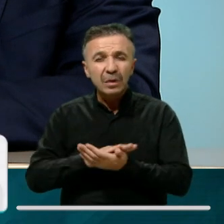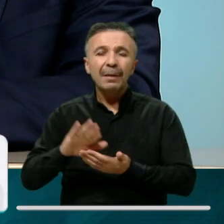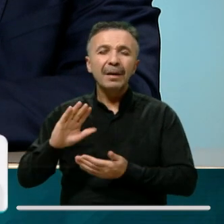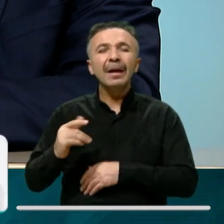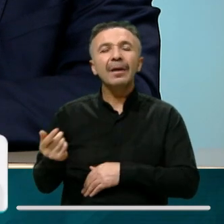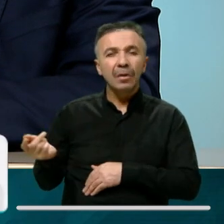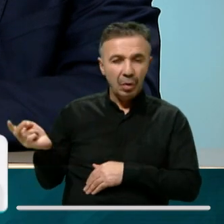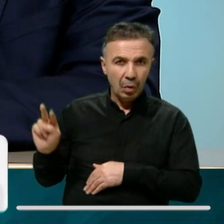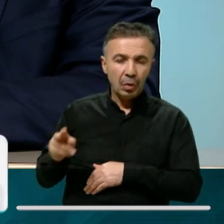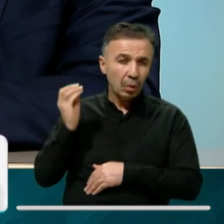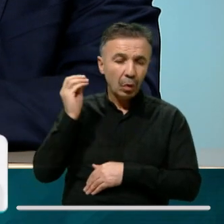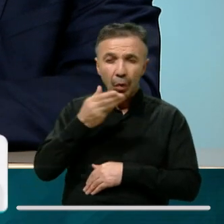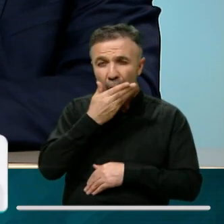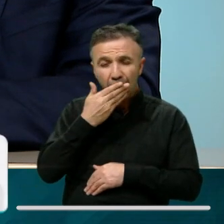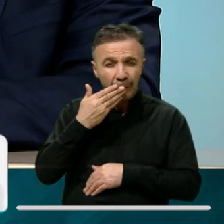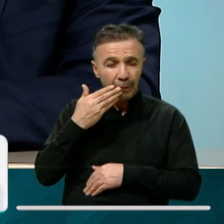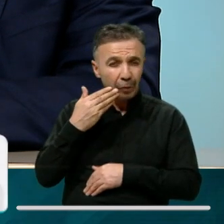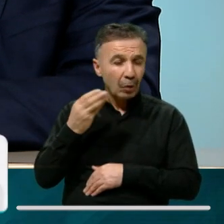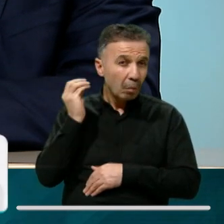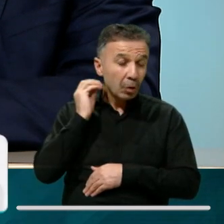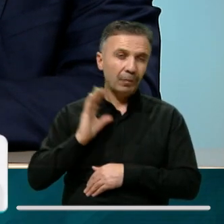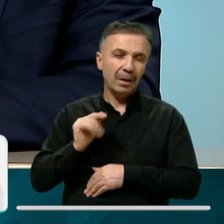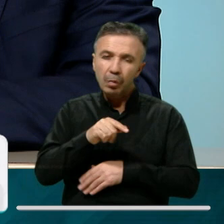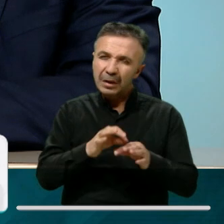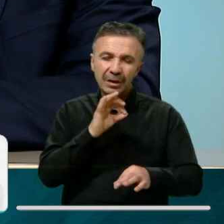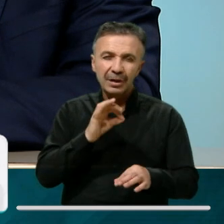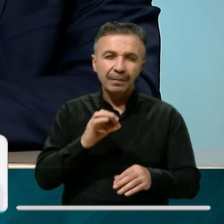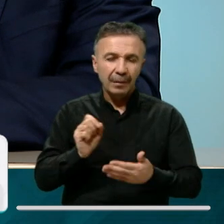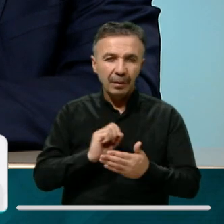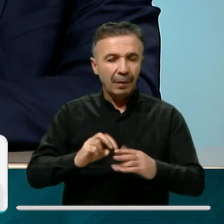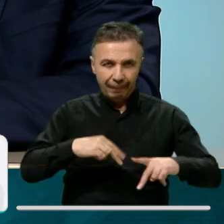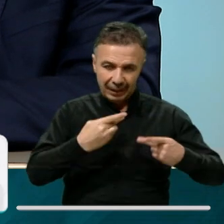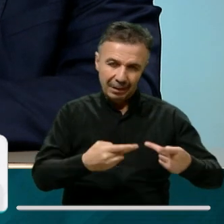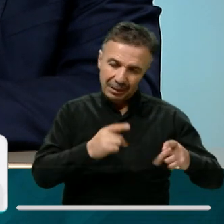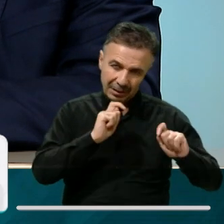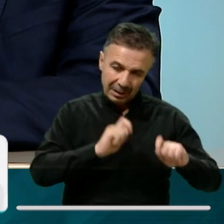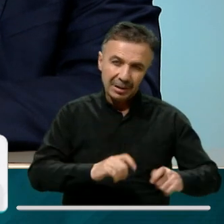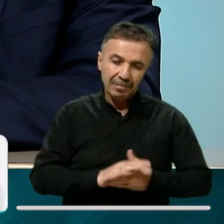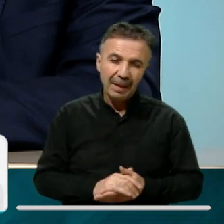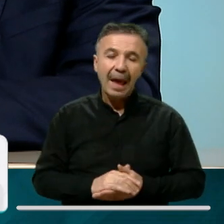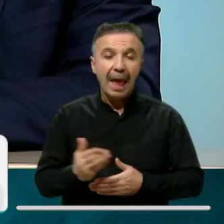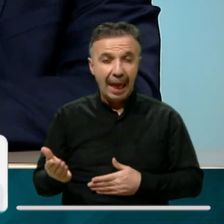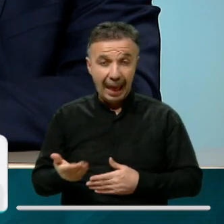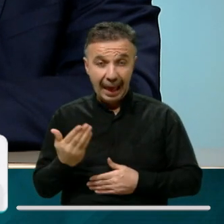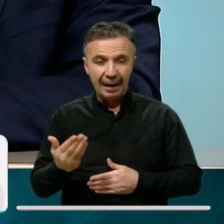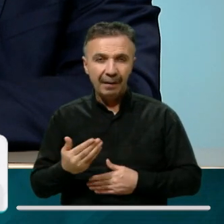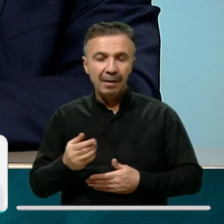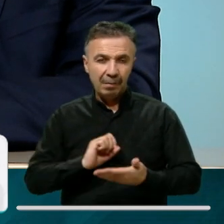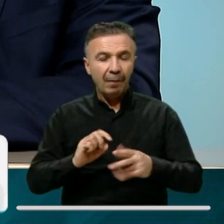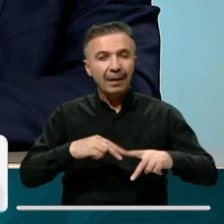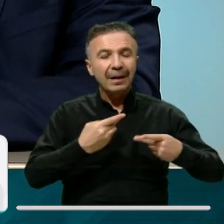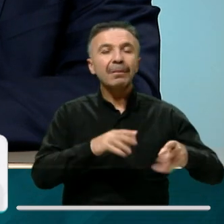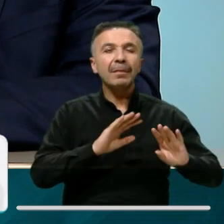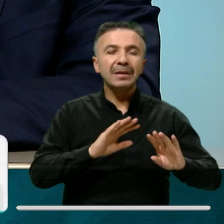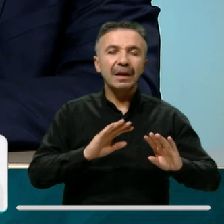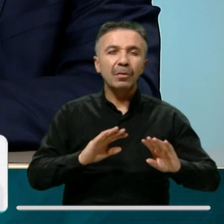ödeyemedi. Evet. Bu kişi ne yapacak? Bu kişi vasiyet etmelidir. Eğer vasiyet edememişse